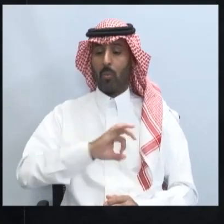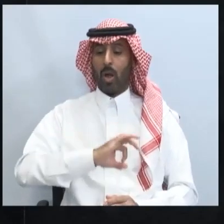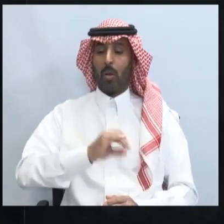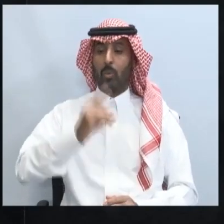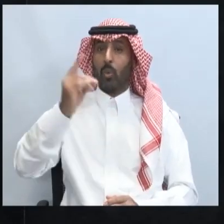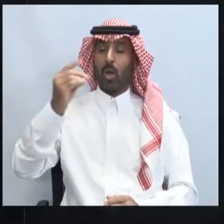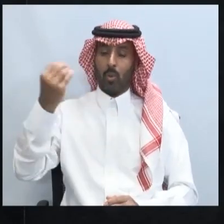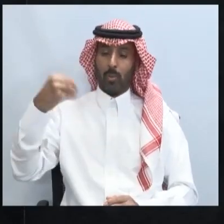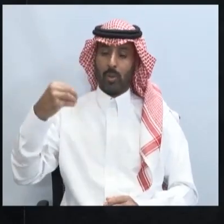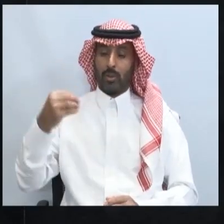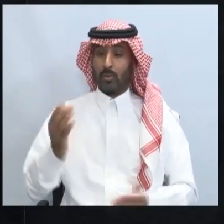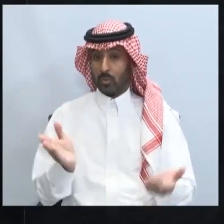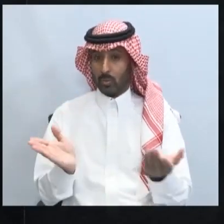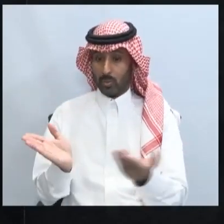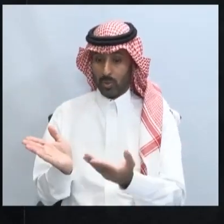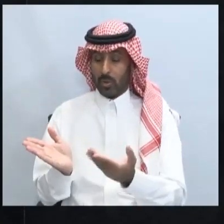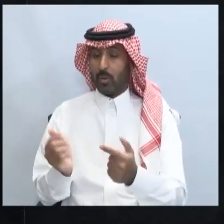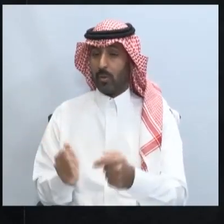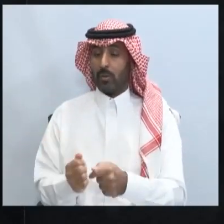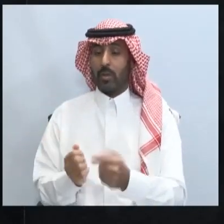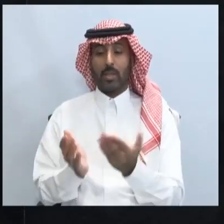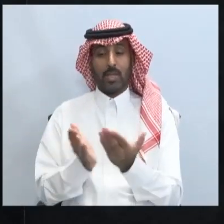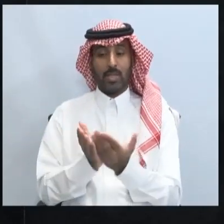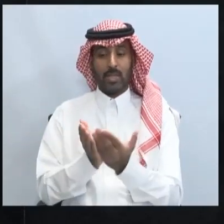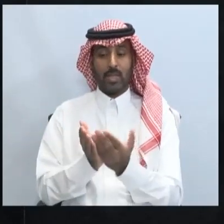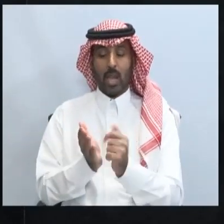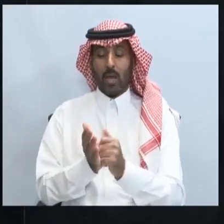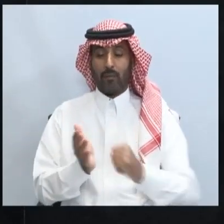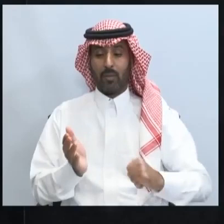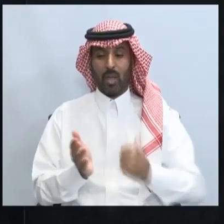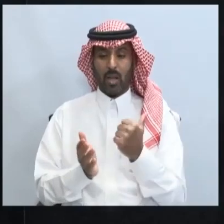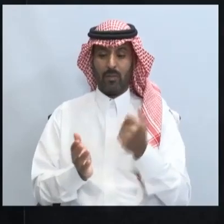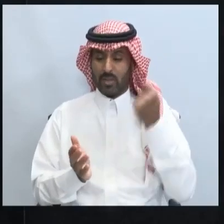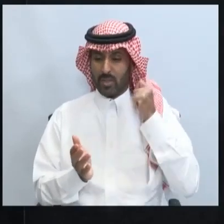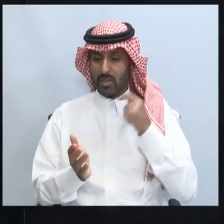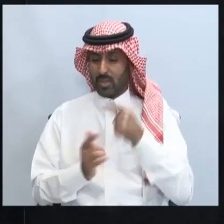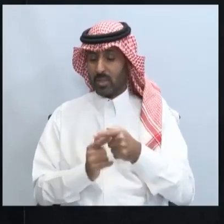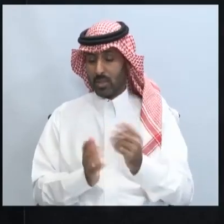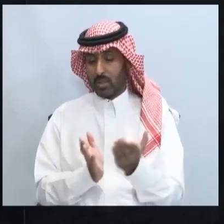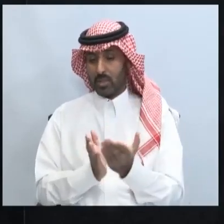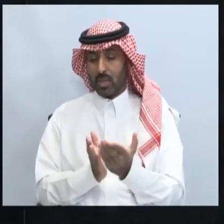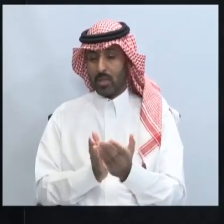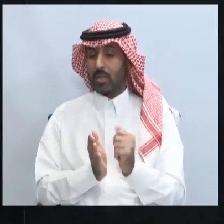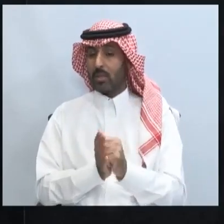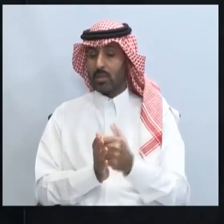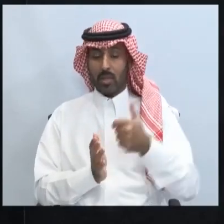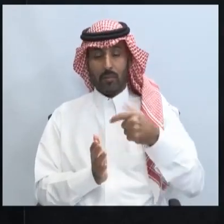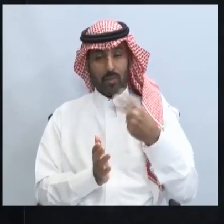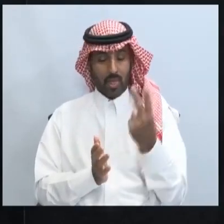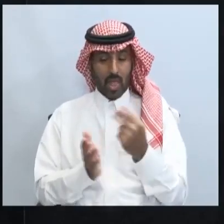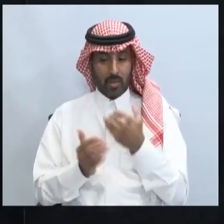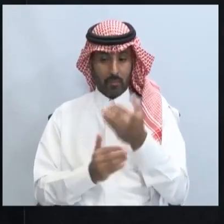اهلا اهلا وسهلا ومرحبا بابنائي وبناتي الطلاب والطالبات من ابنائي وبنات الصف الثاني